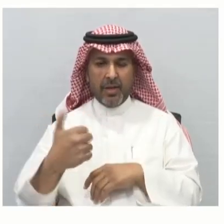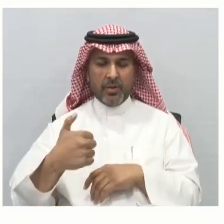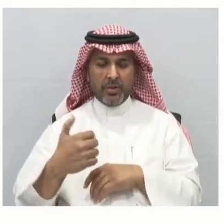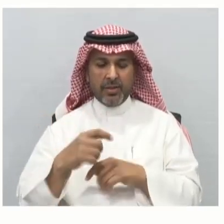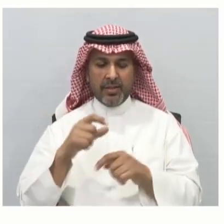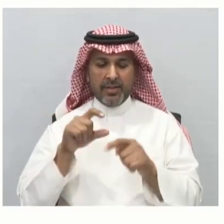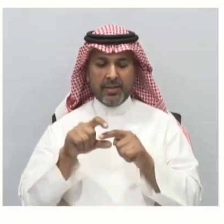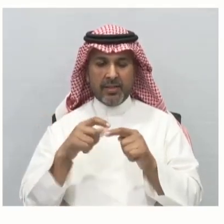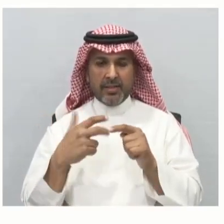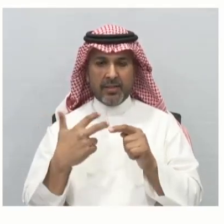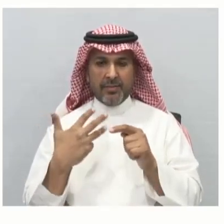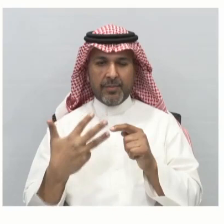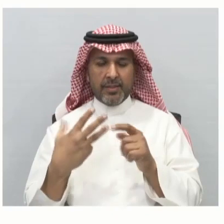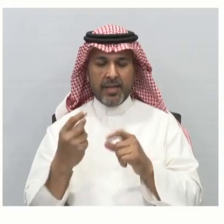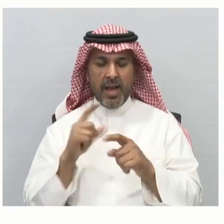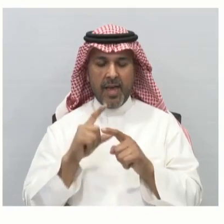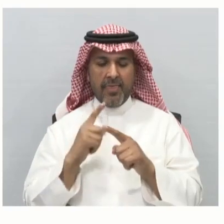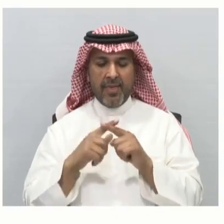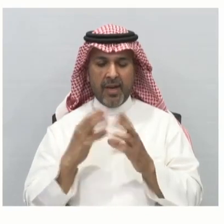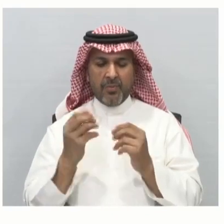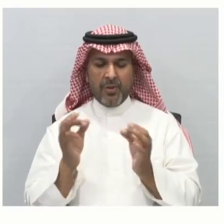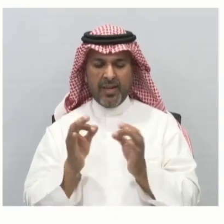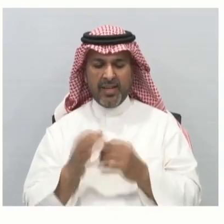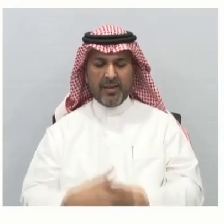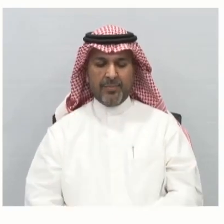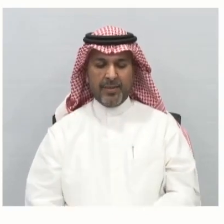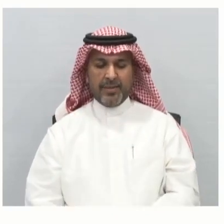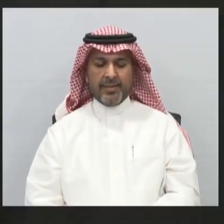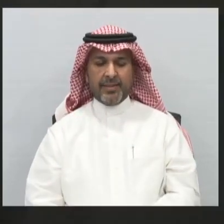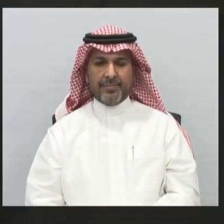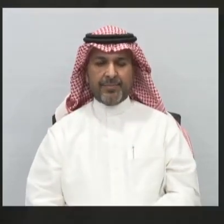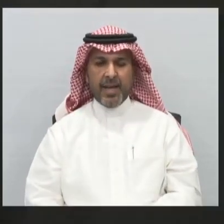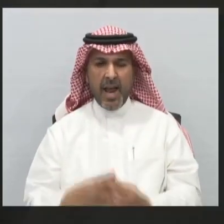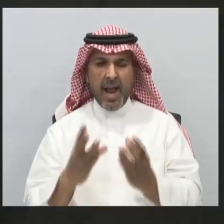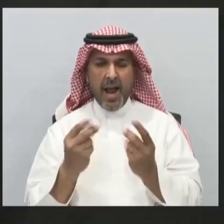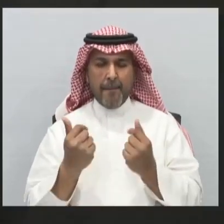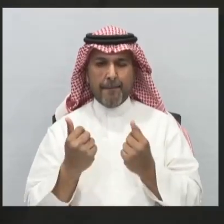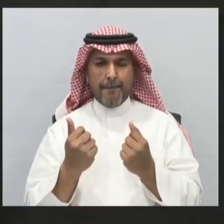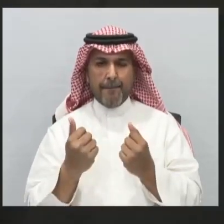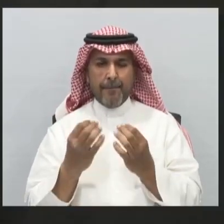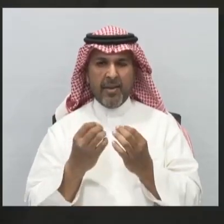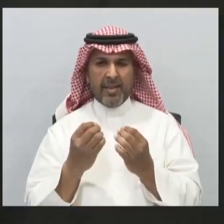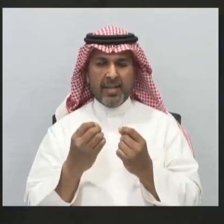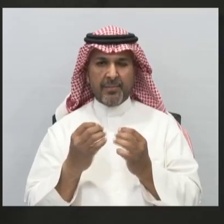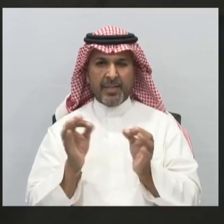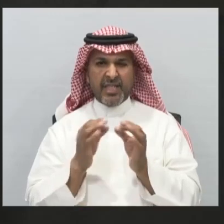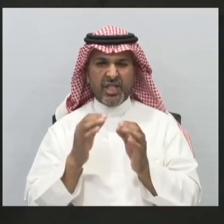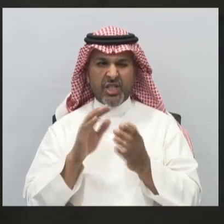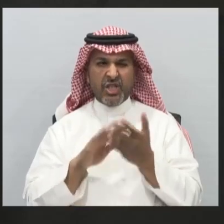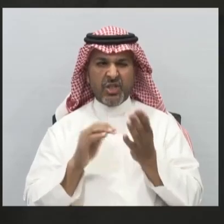ما هو العدد اللي اضربه في التسعه يعطيني 68 ما عندي طب قريب على